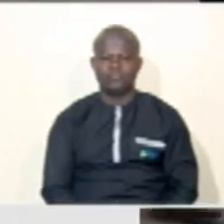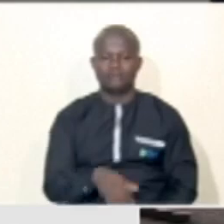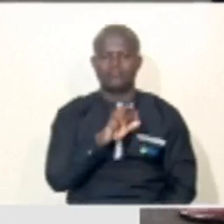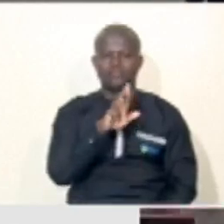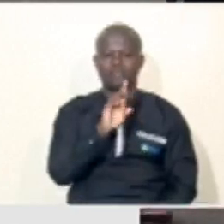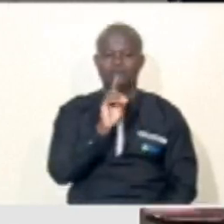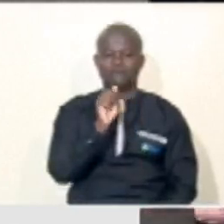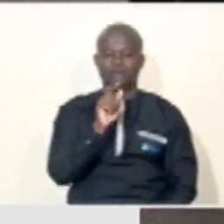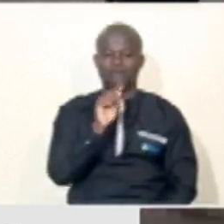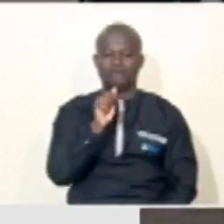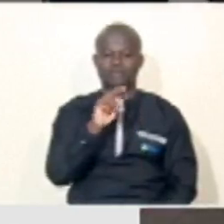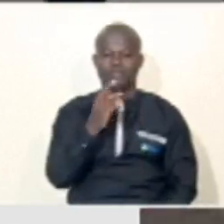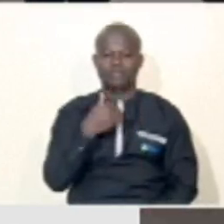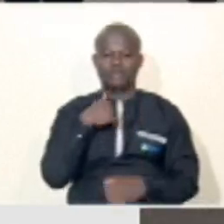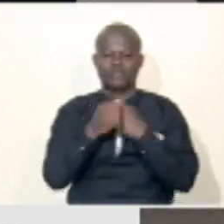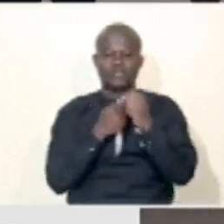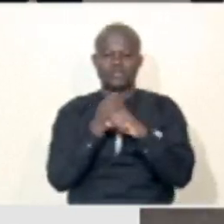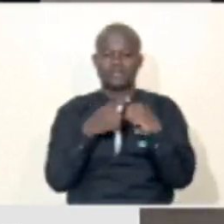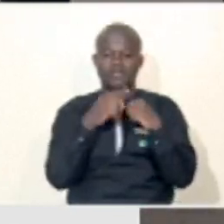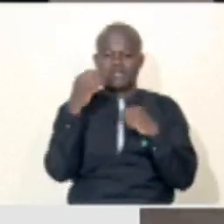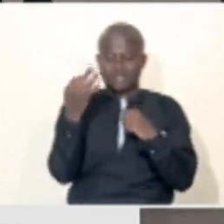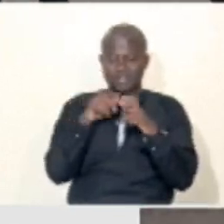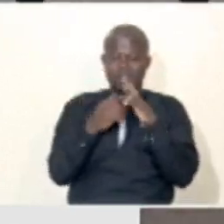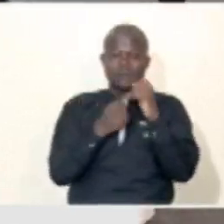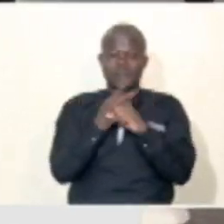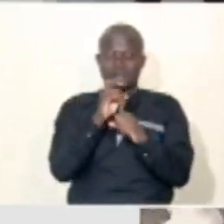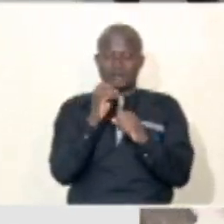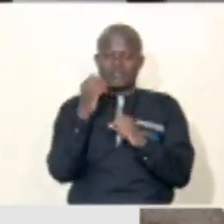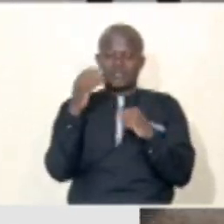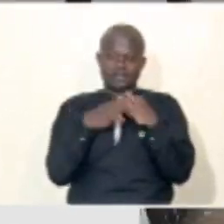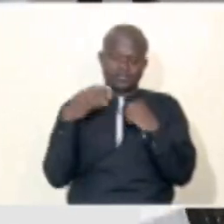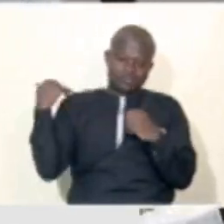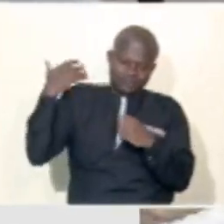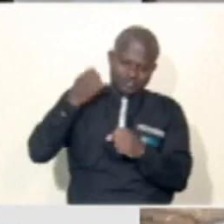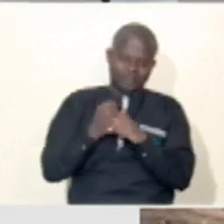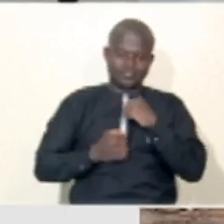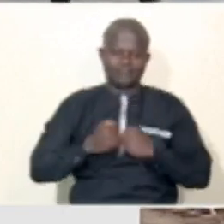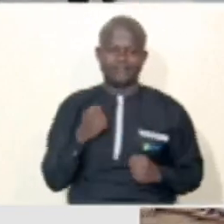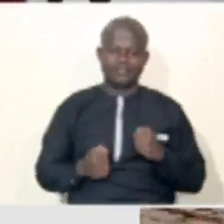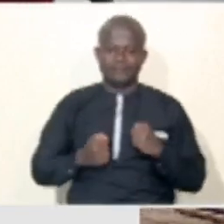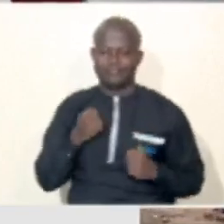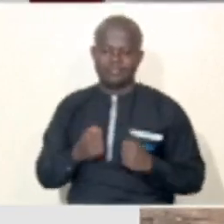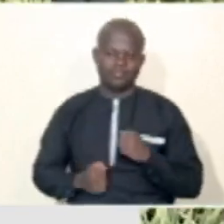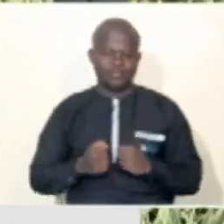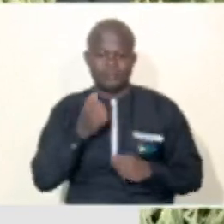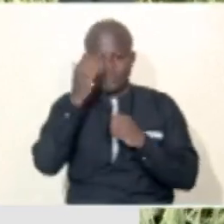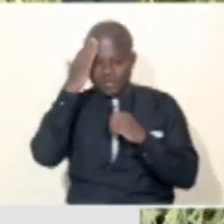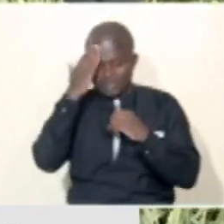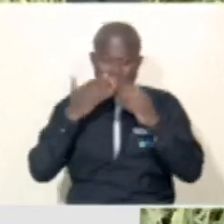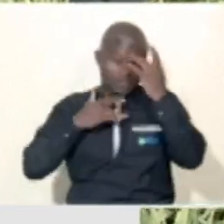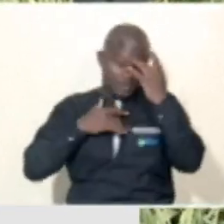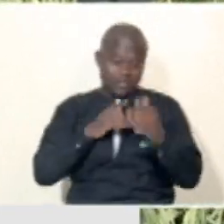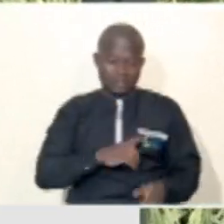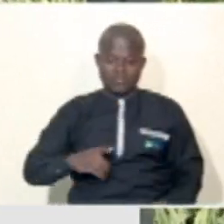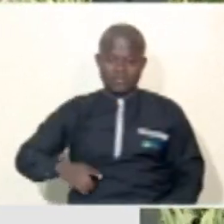Rudakengwa Aniset w'imyaka 63 kuva muri 9 yatangiye gukora imyitozo ngororamubiri nyuma yo kumenya ko afite ikibazo cy'indwara